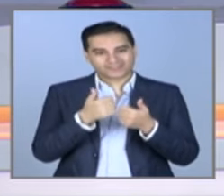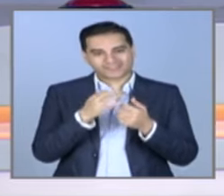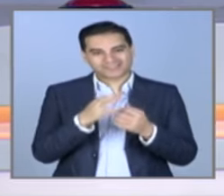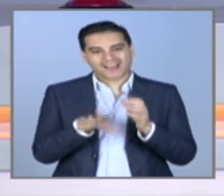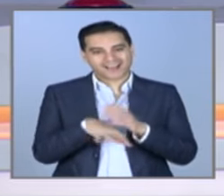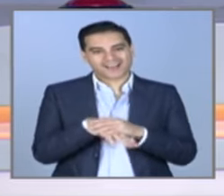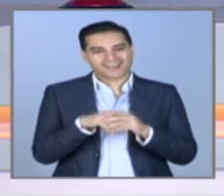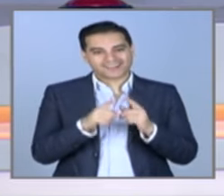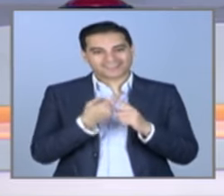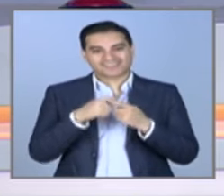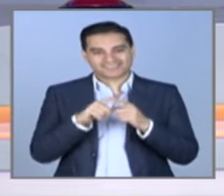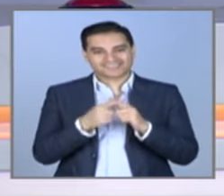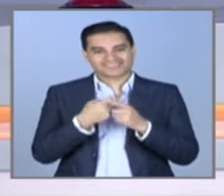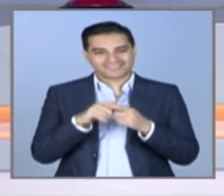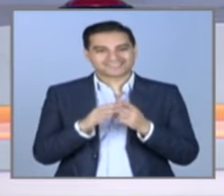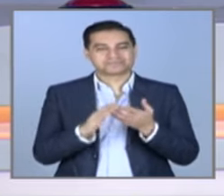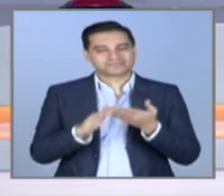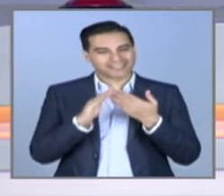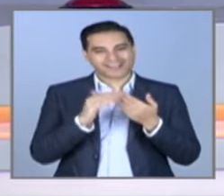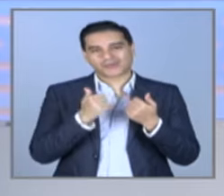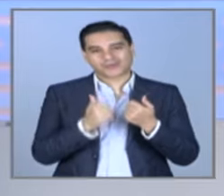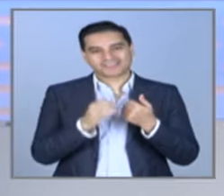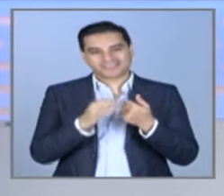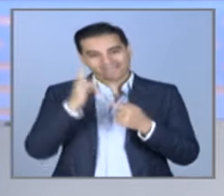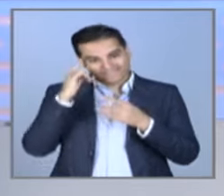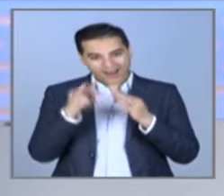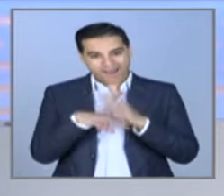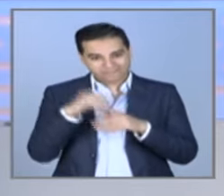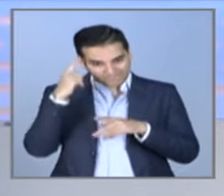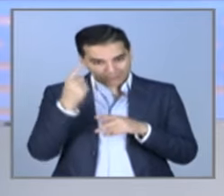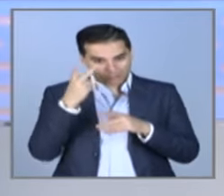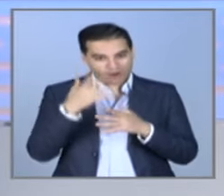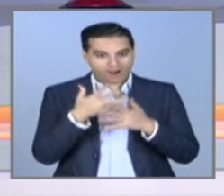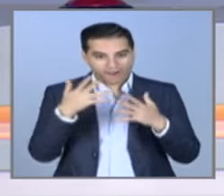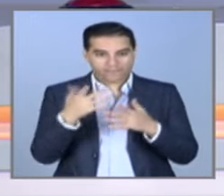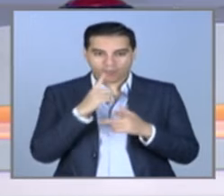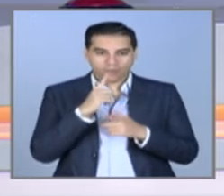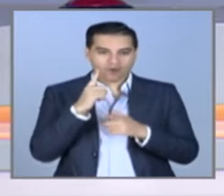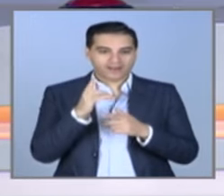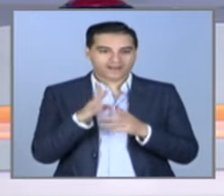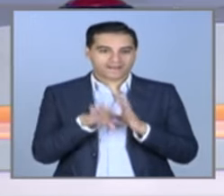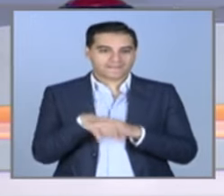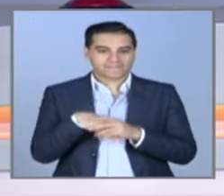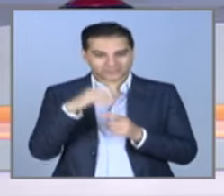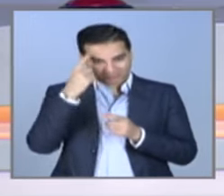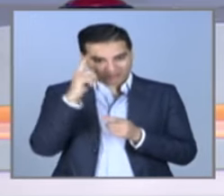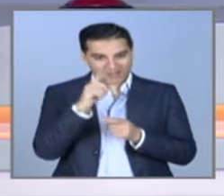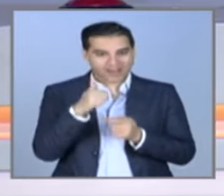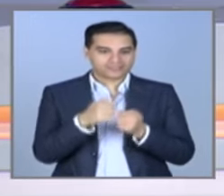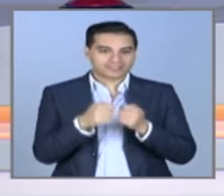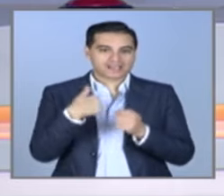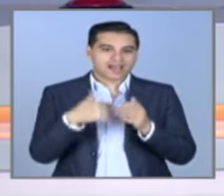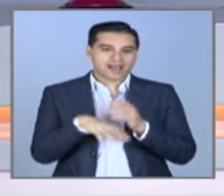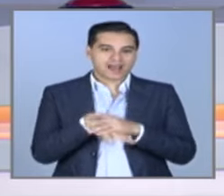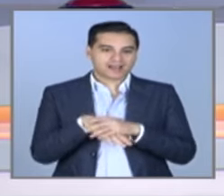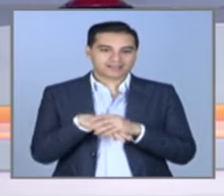قوي في الأعمال اليدوية جدا يعني. فكرتي تكبري المشروع؟ والله مش عارفة، بس اللي هو أنا بعملها